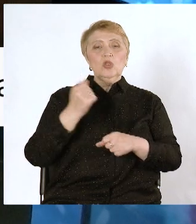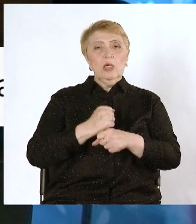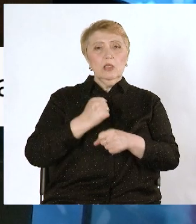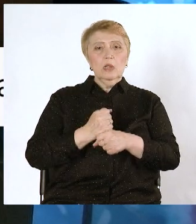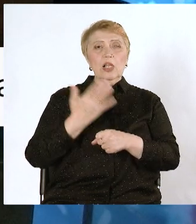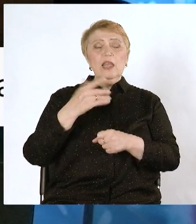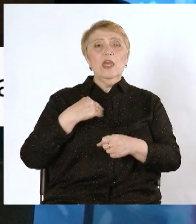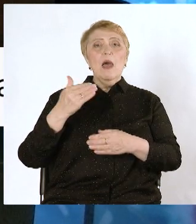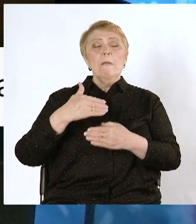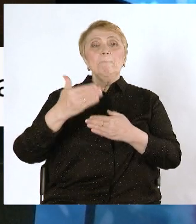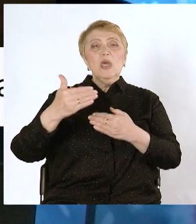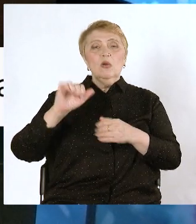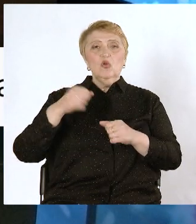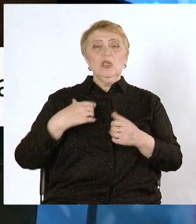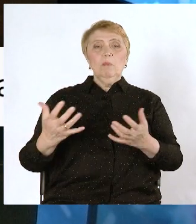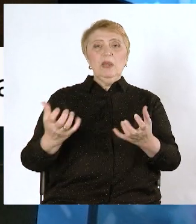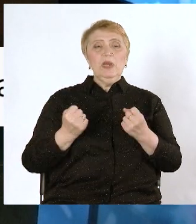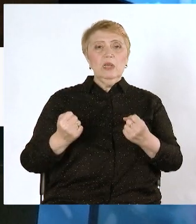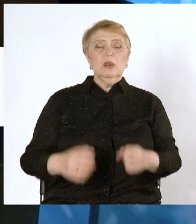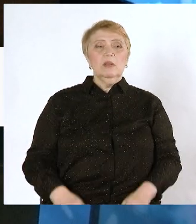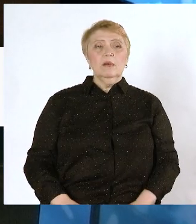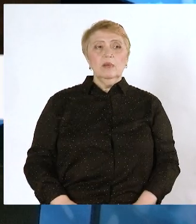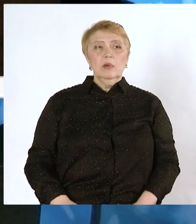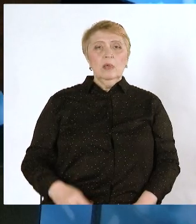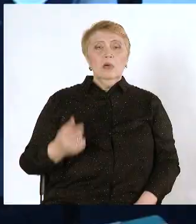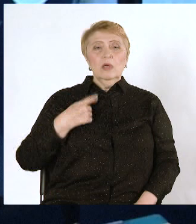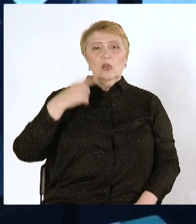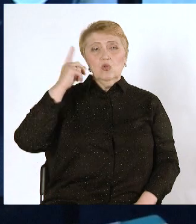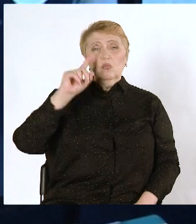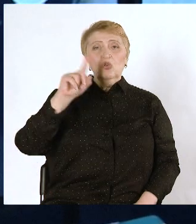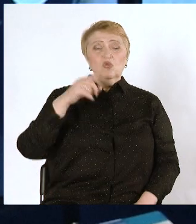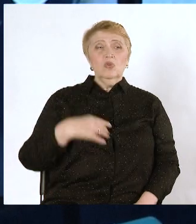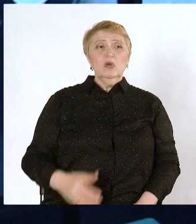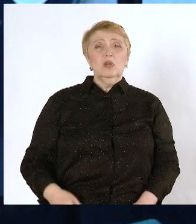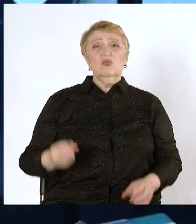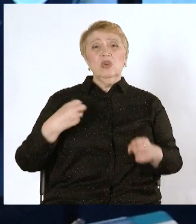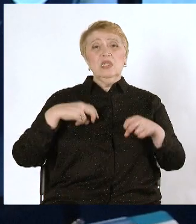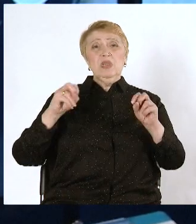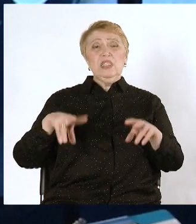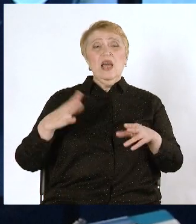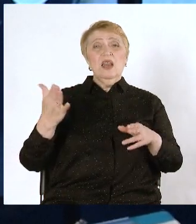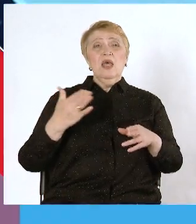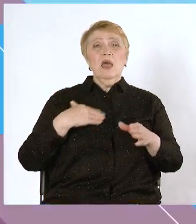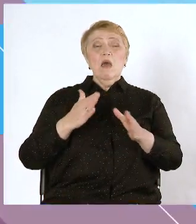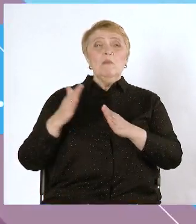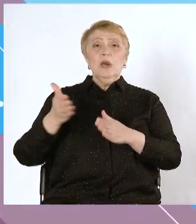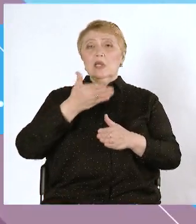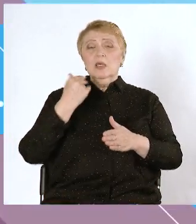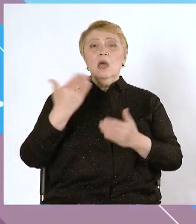меры можно предпринять но я думаю что опять-таки стандартных традиционные меры если повышается температура